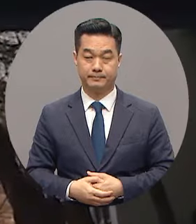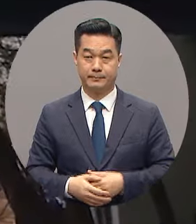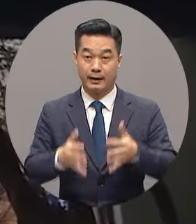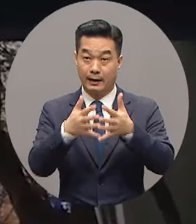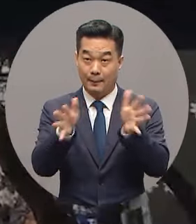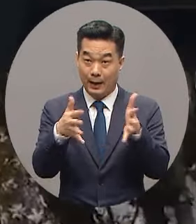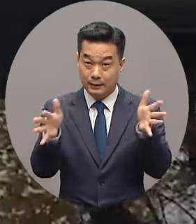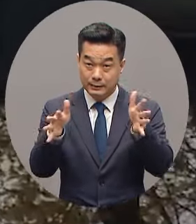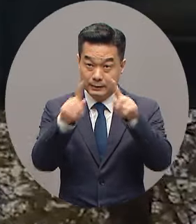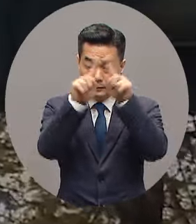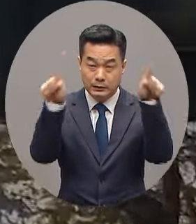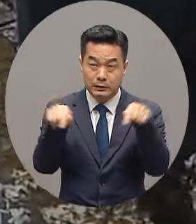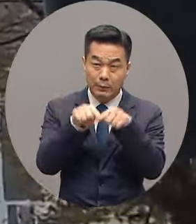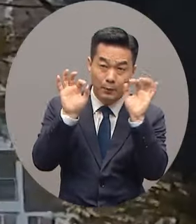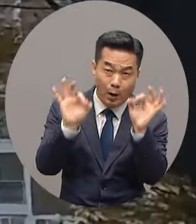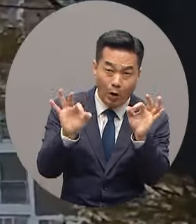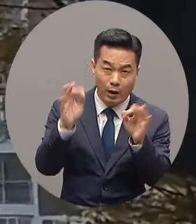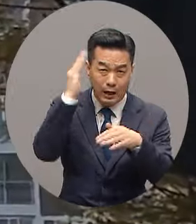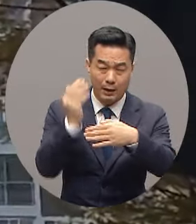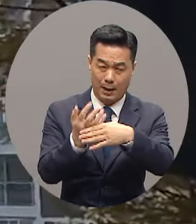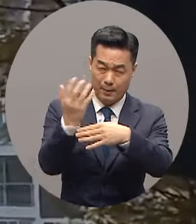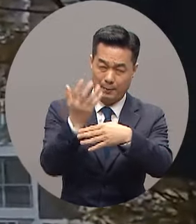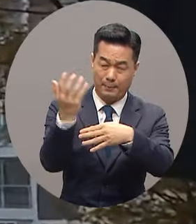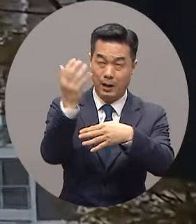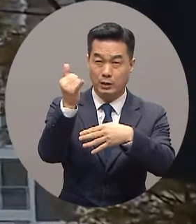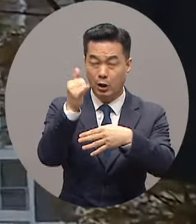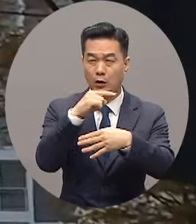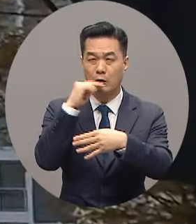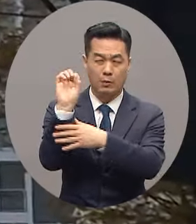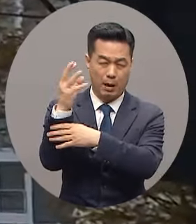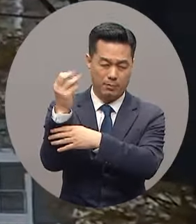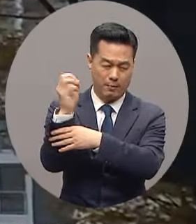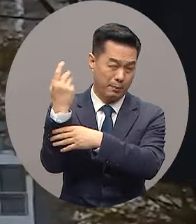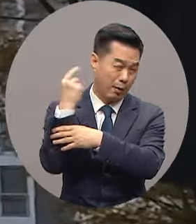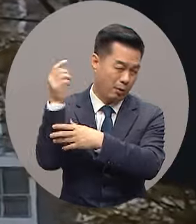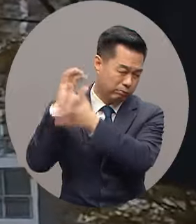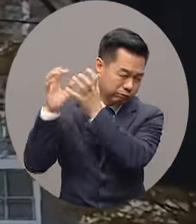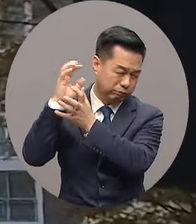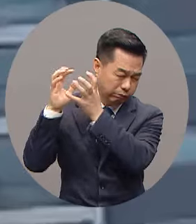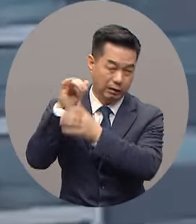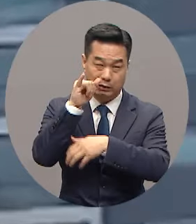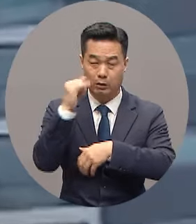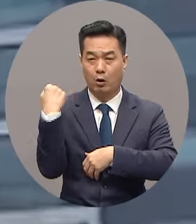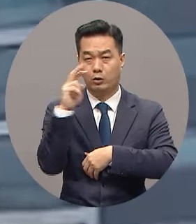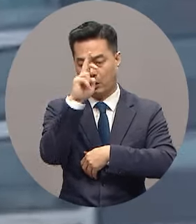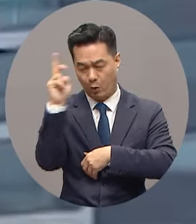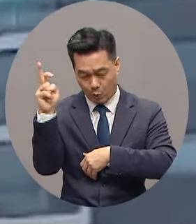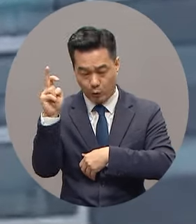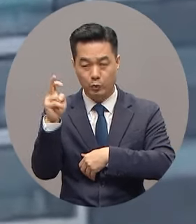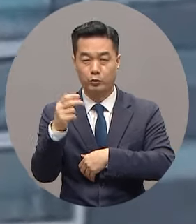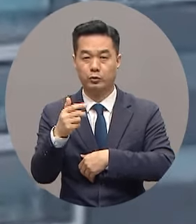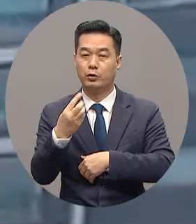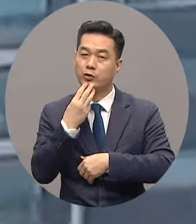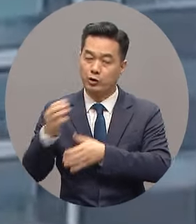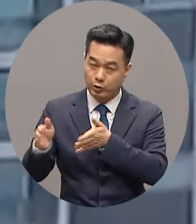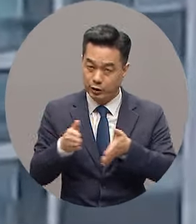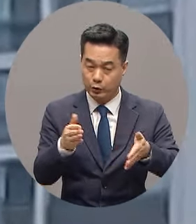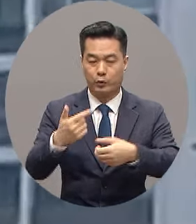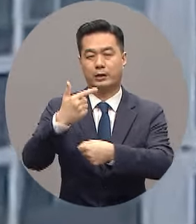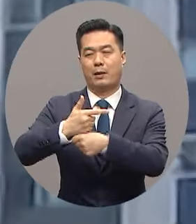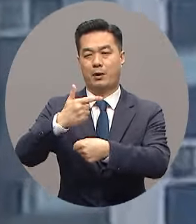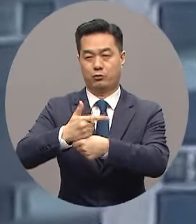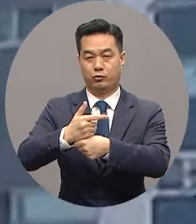아파트 창문 밖으로 연기가 피어오르고 화재 경보기도 울립니다. 어제 오후 경기 남양주시 와부읍의 한